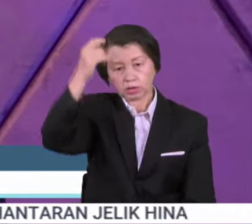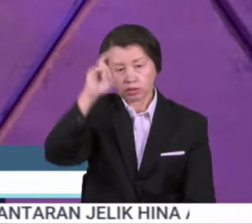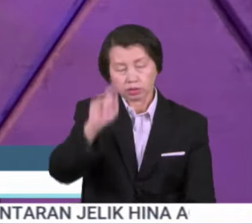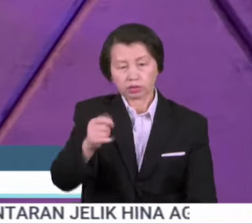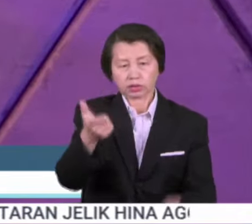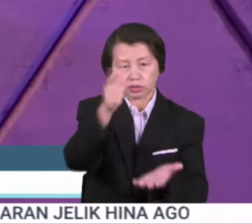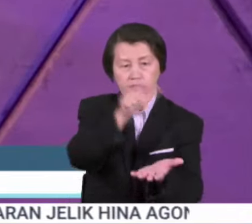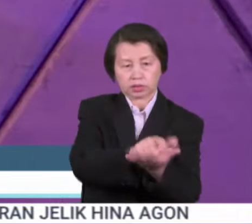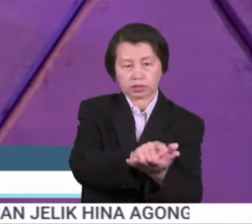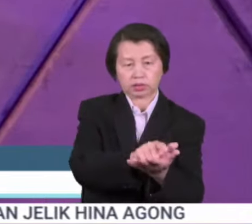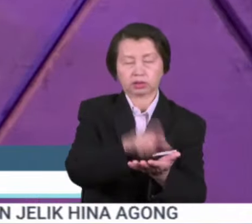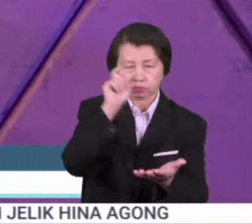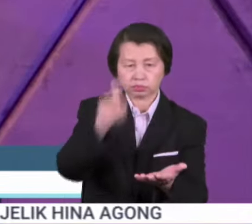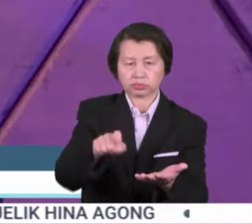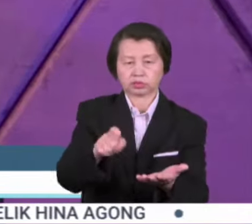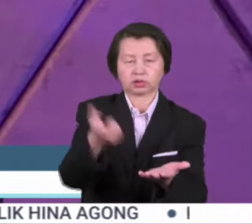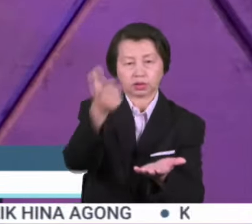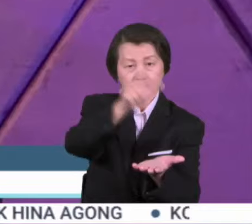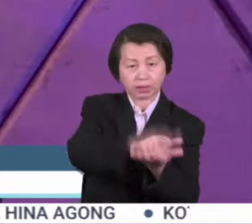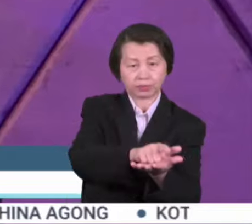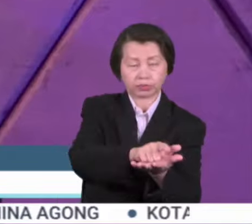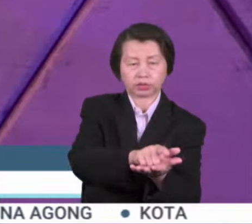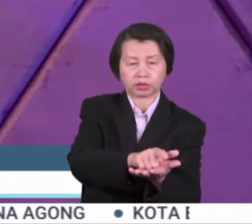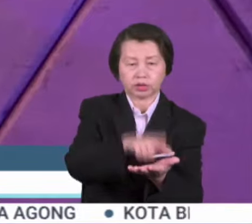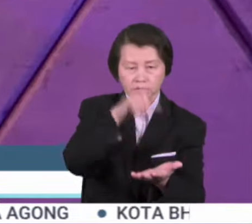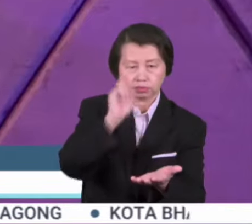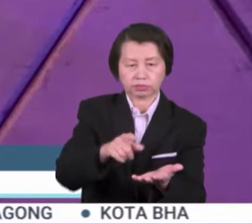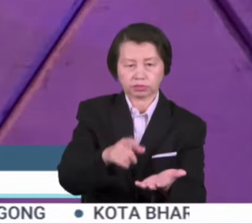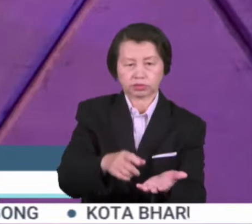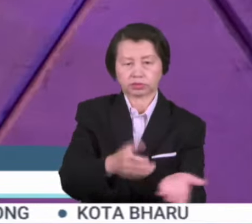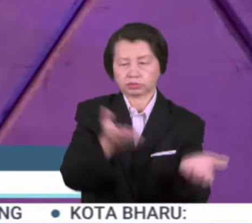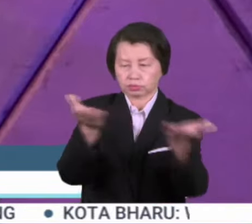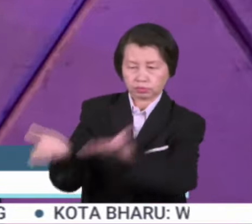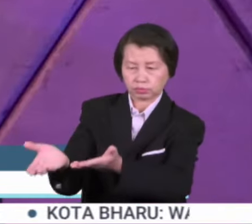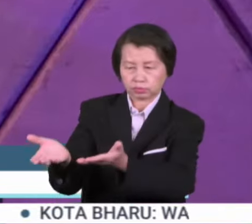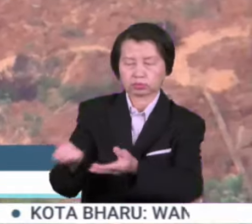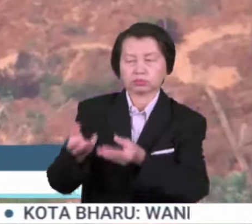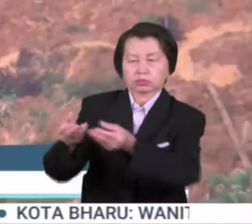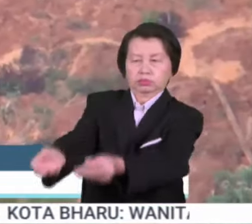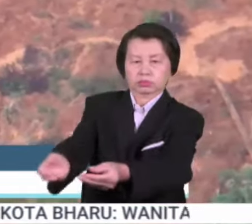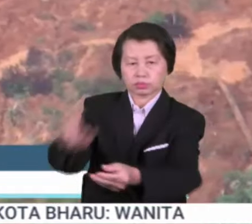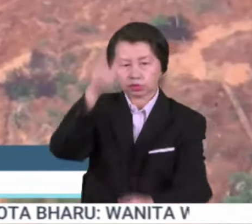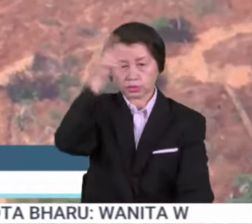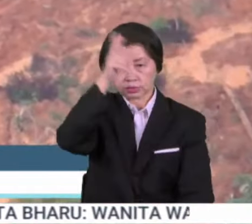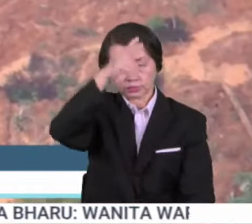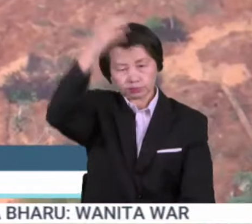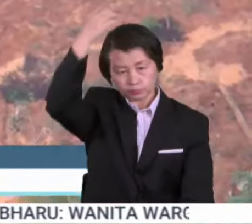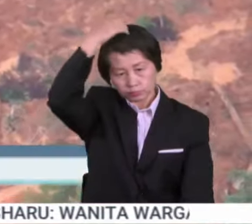laporan-laporan itu perlu kita bukakan kepada Kerajaan Negeri Selangor juga.